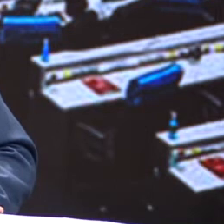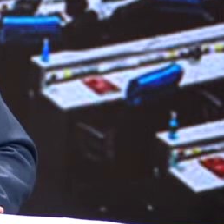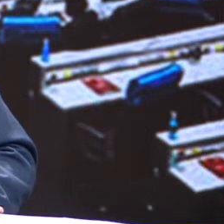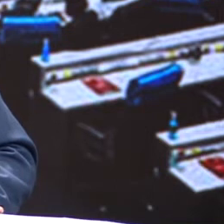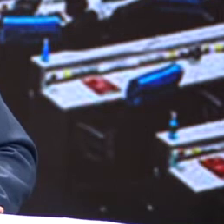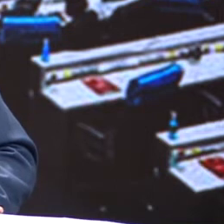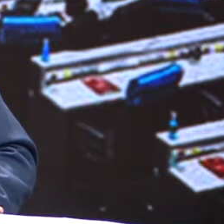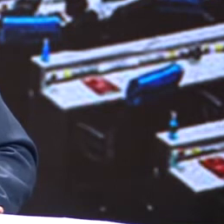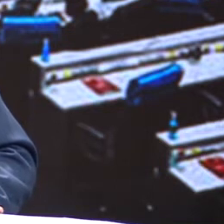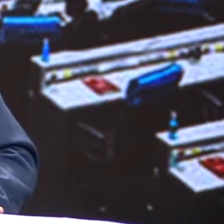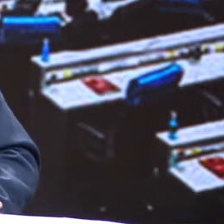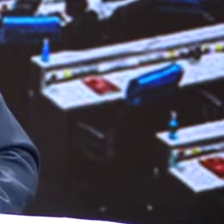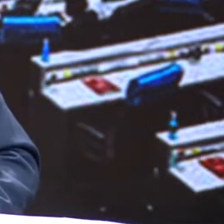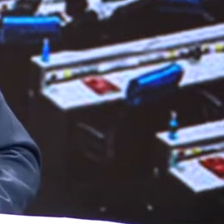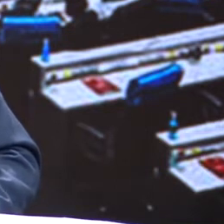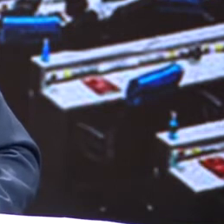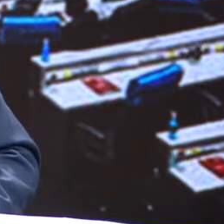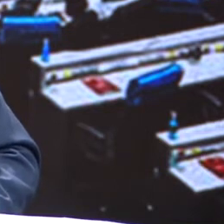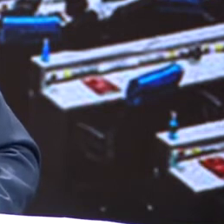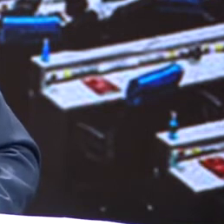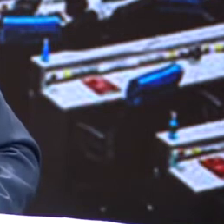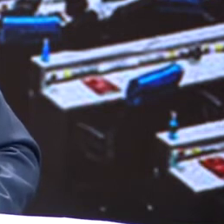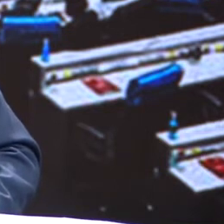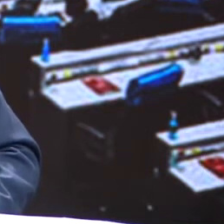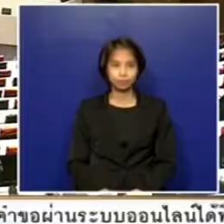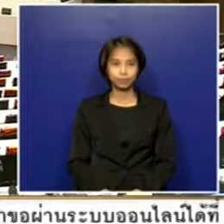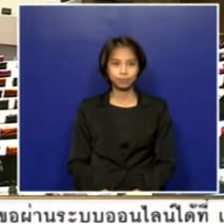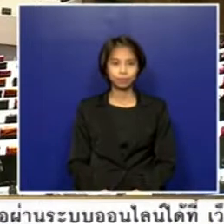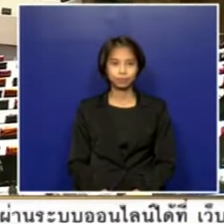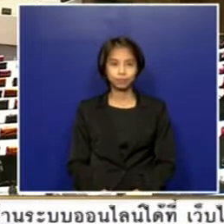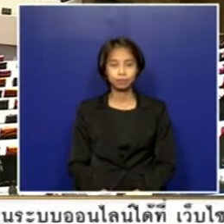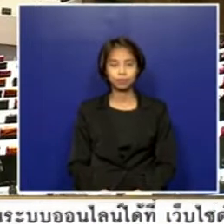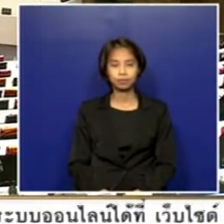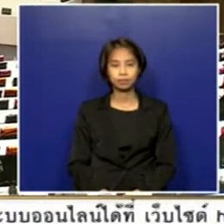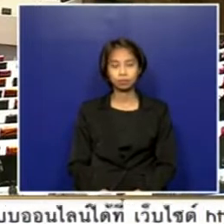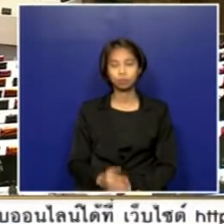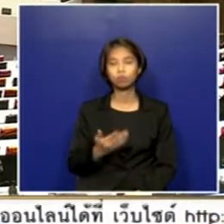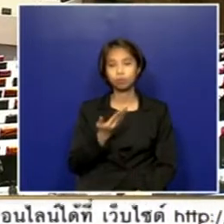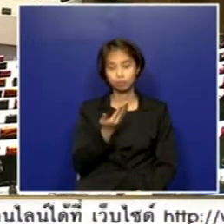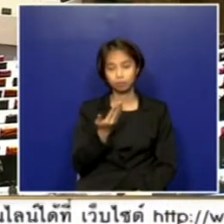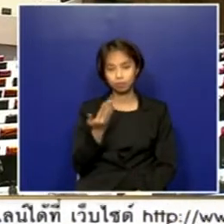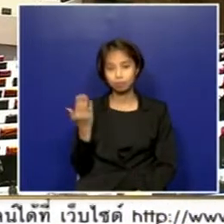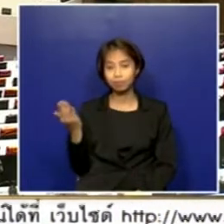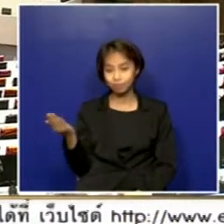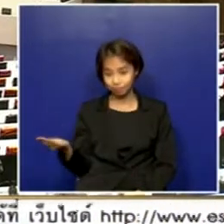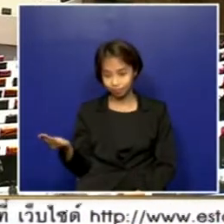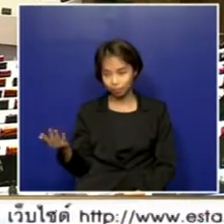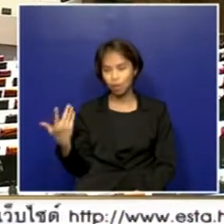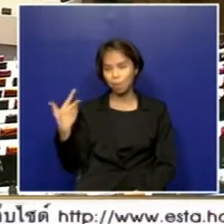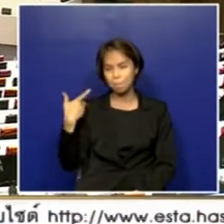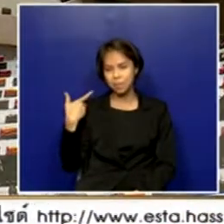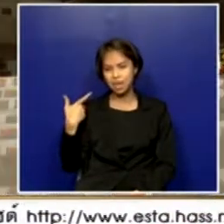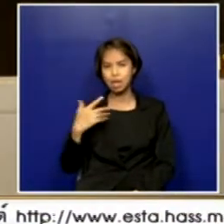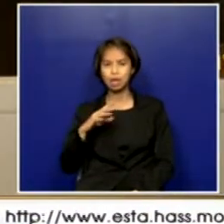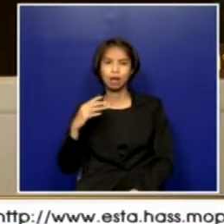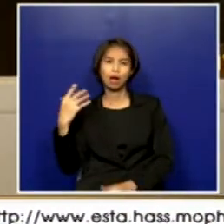เออการอภิปรายกับทุกคนท่านนายกหน้าเนี่ยเกิดหมดไปแล้วจะไม่ครับรึอาจจะยกขึ้นมาใหม่อาจจะมี